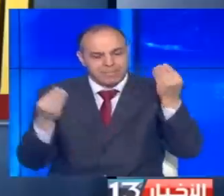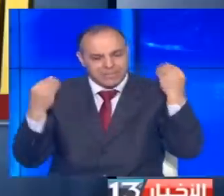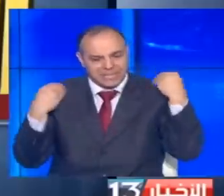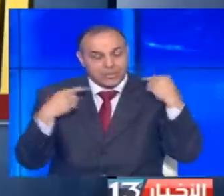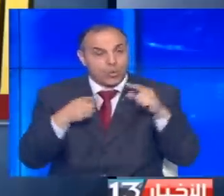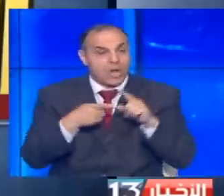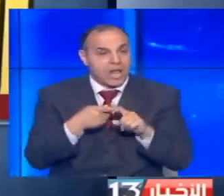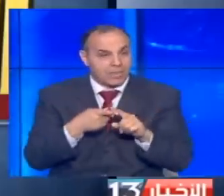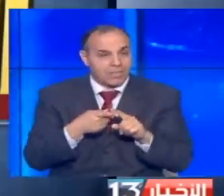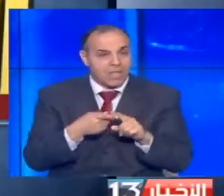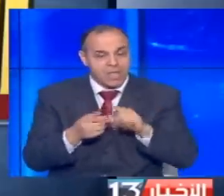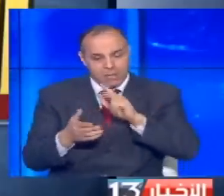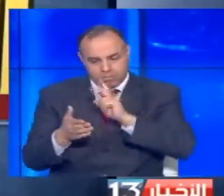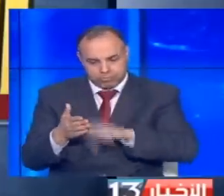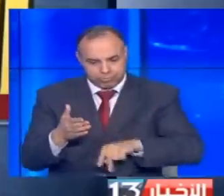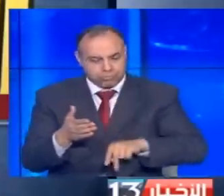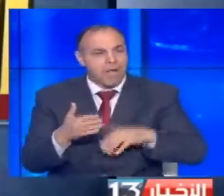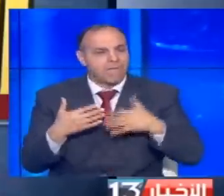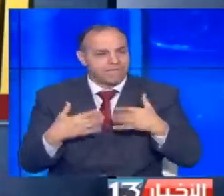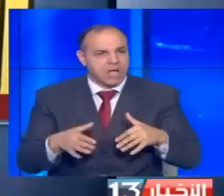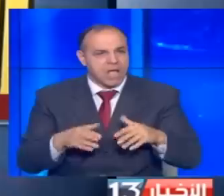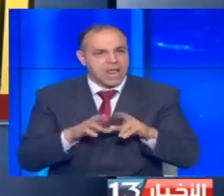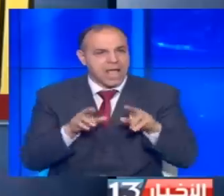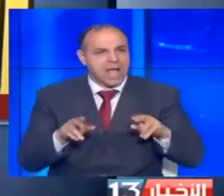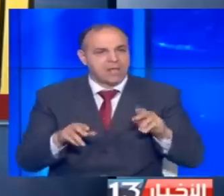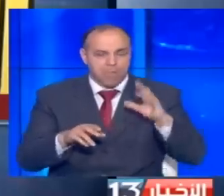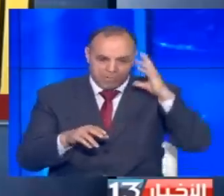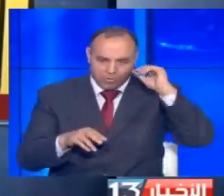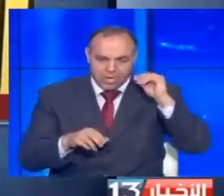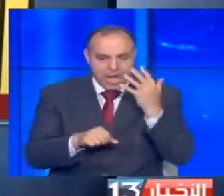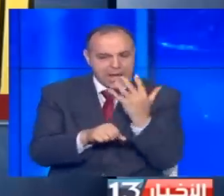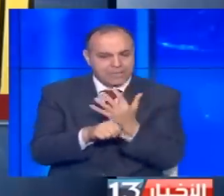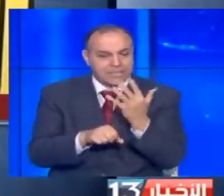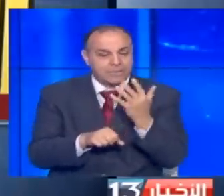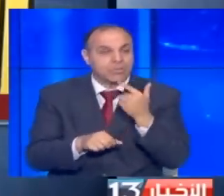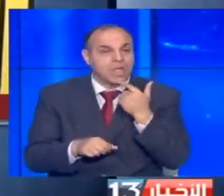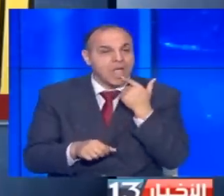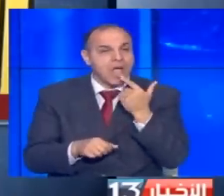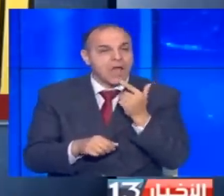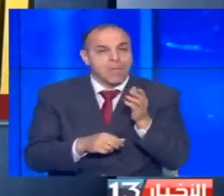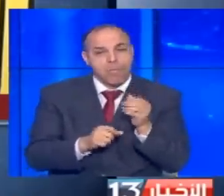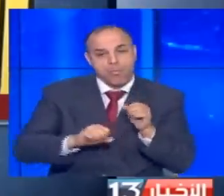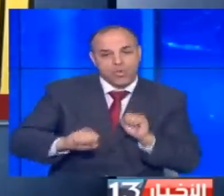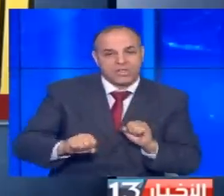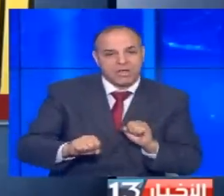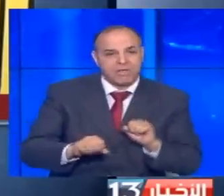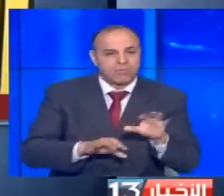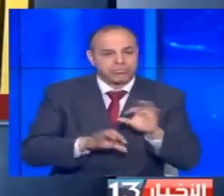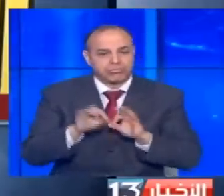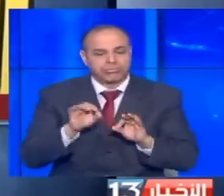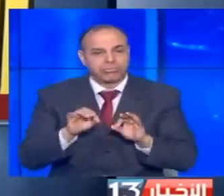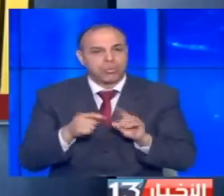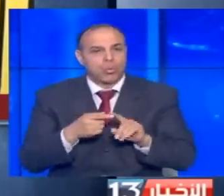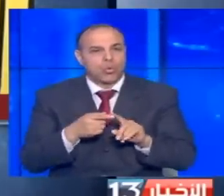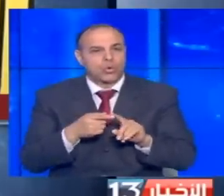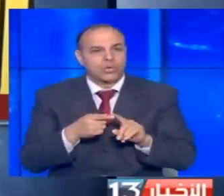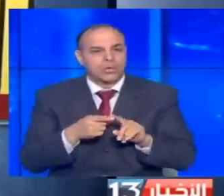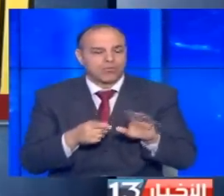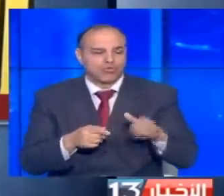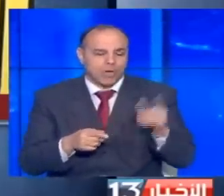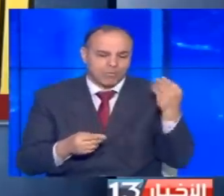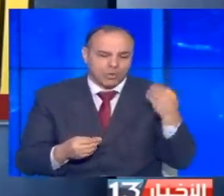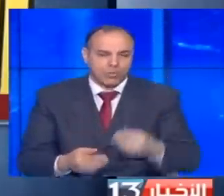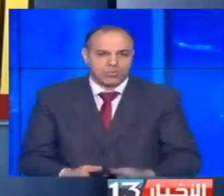الذي وقع بالمناسبه عقد احتراف بخمس سنوات ل مدافع فريق النخبه منتصر الفرشيشي